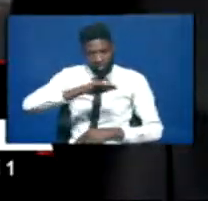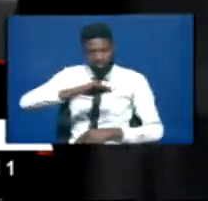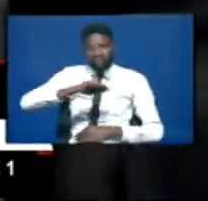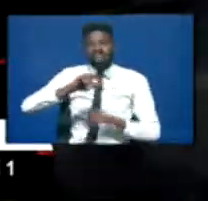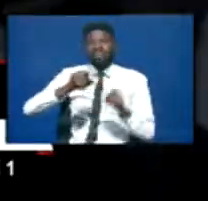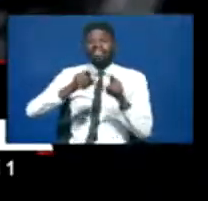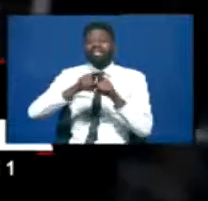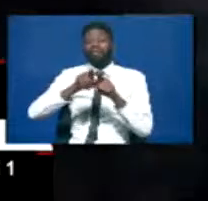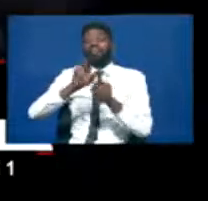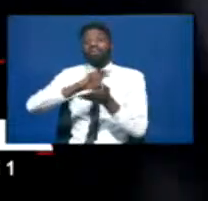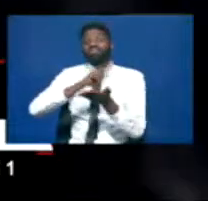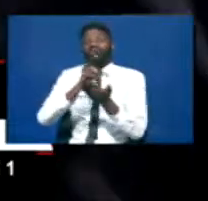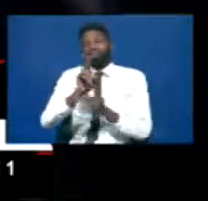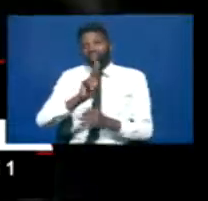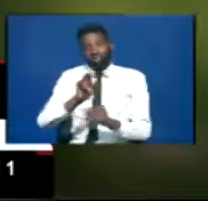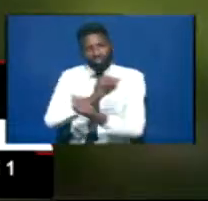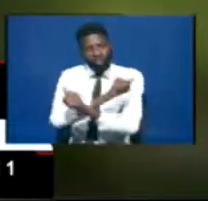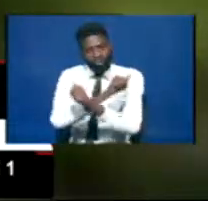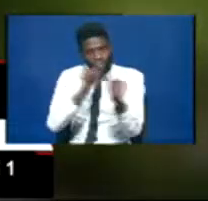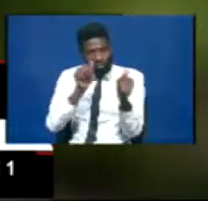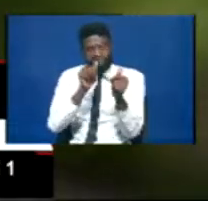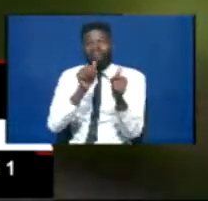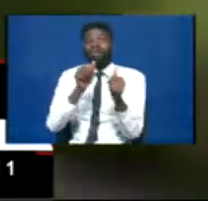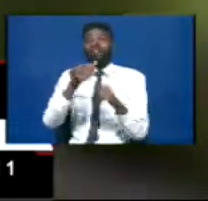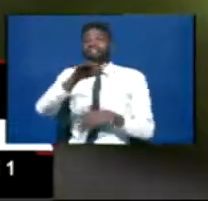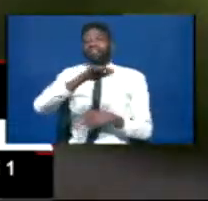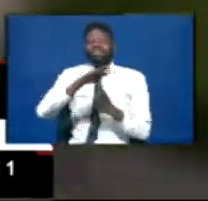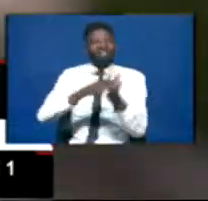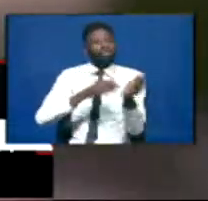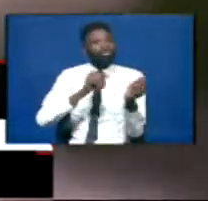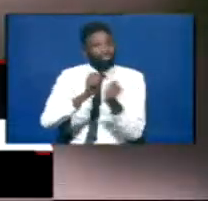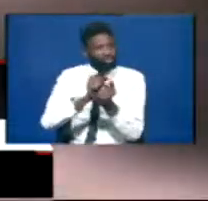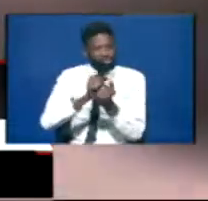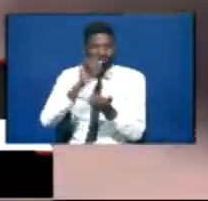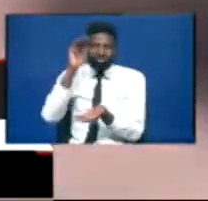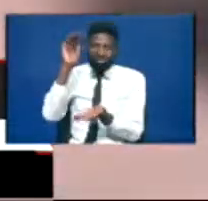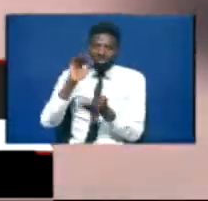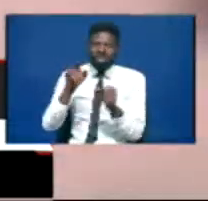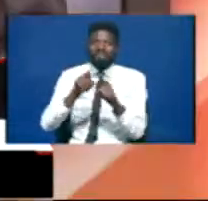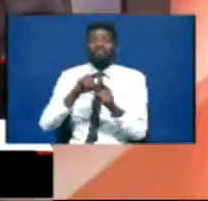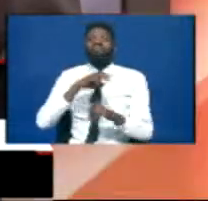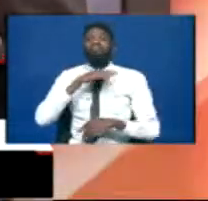kwa uchafuzi na ushughulikiaji bora wa taka.